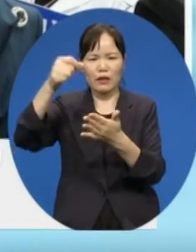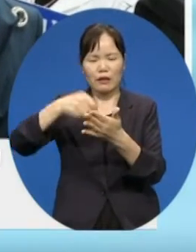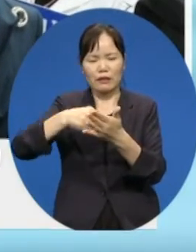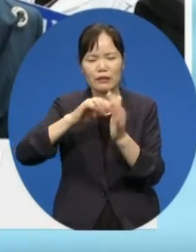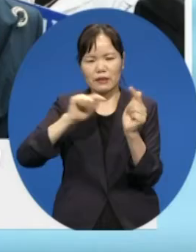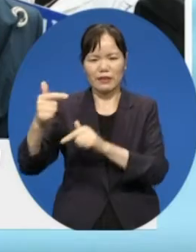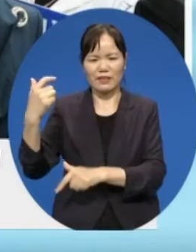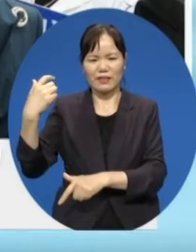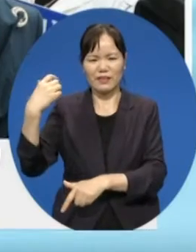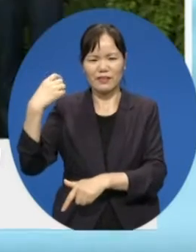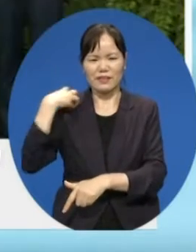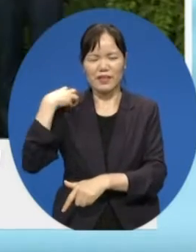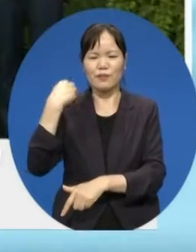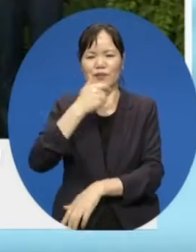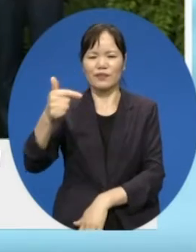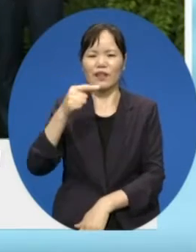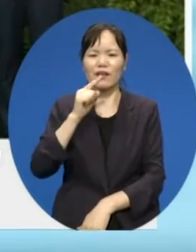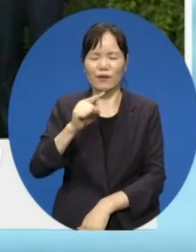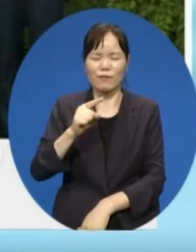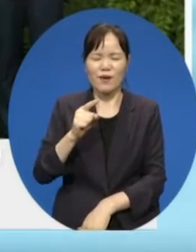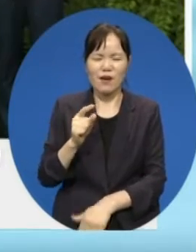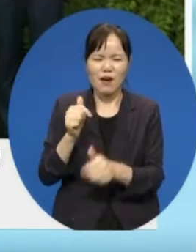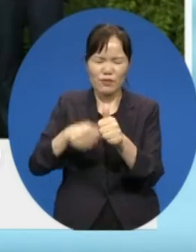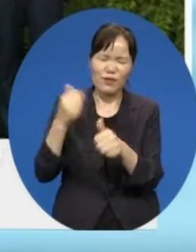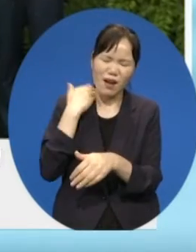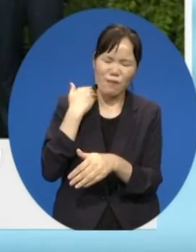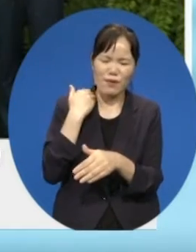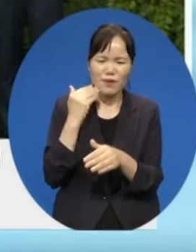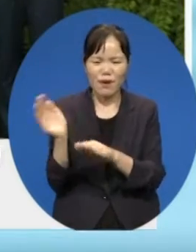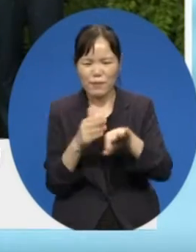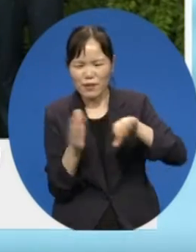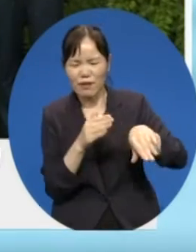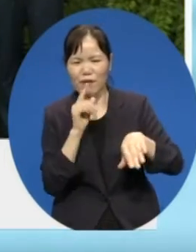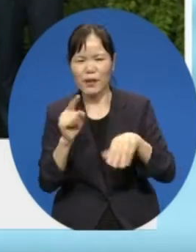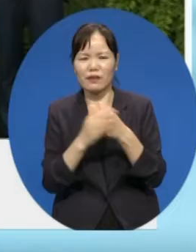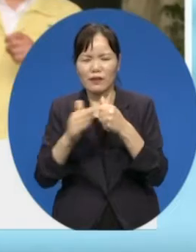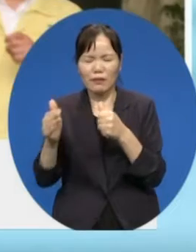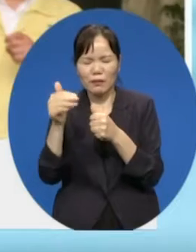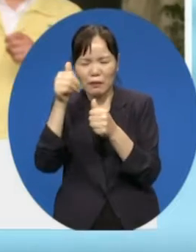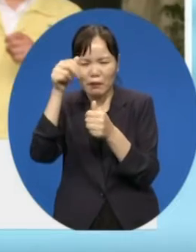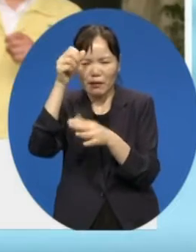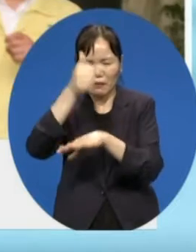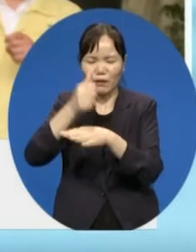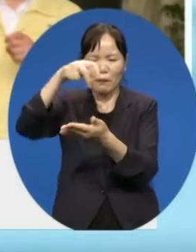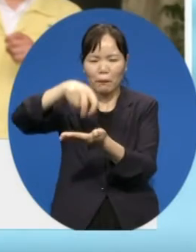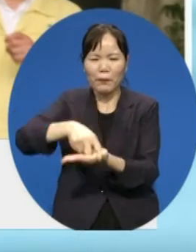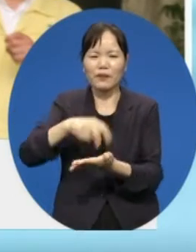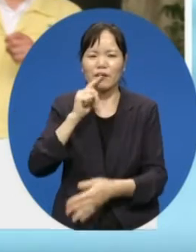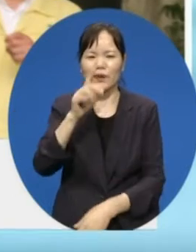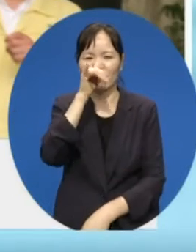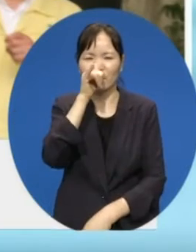역할이 컸다고, 기자들이 숙여, 뭐안 보여, 비켜, 막 이런 식으로 해서 점점 이렇게 숙이다 보니까 무릎을 꿇게 됐다고 그런